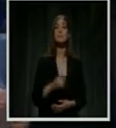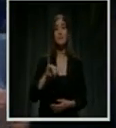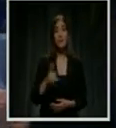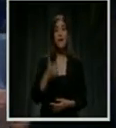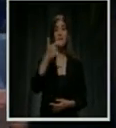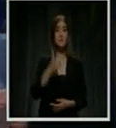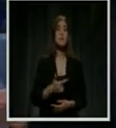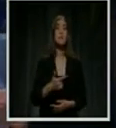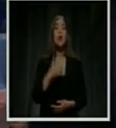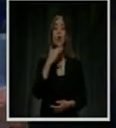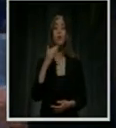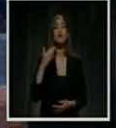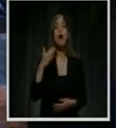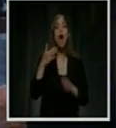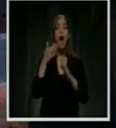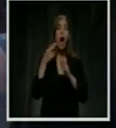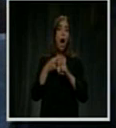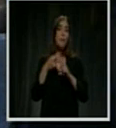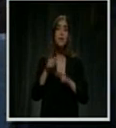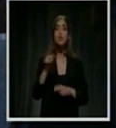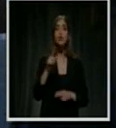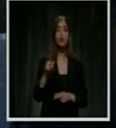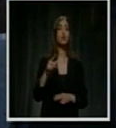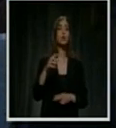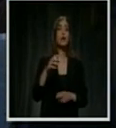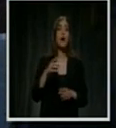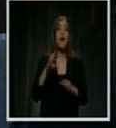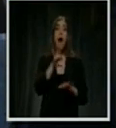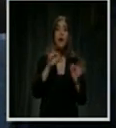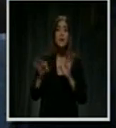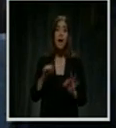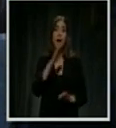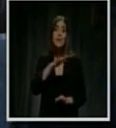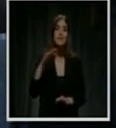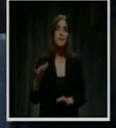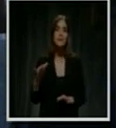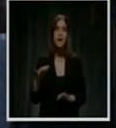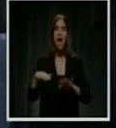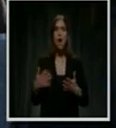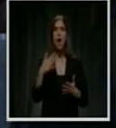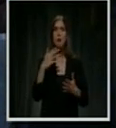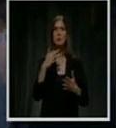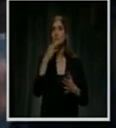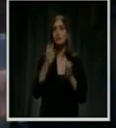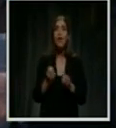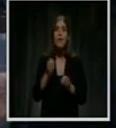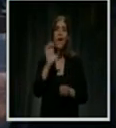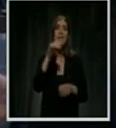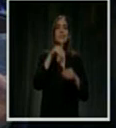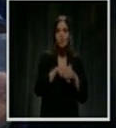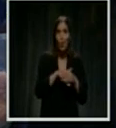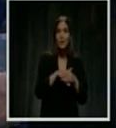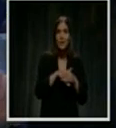fl-Ewropa fuq għażla tal-poplu u ma daħħalx il-Kunsilli Lokali, laqas ikollok elezzjonijiet. Din hija d-differenza u